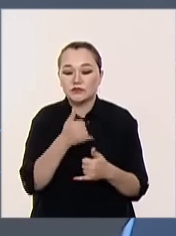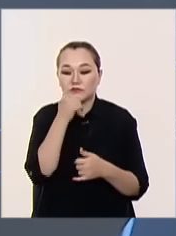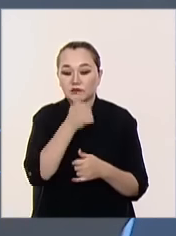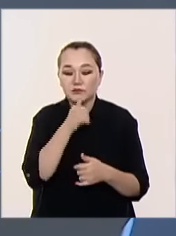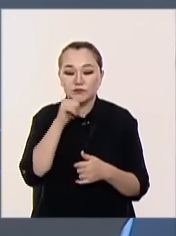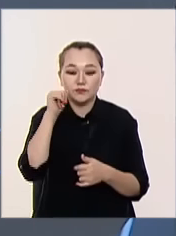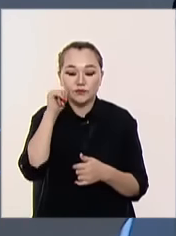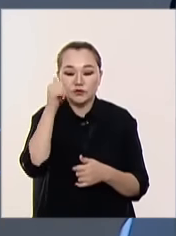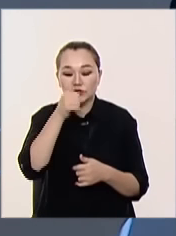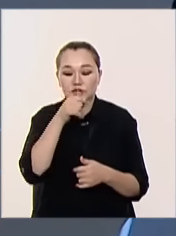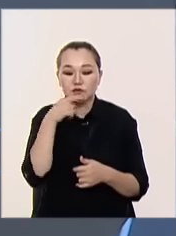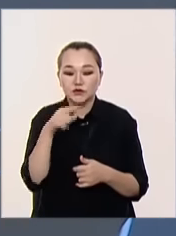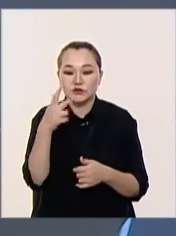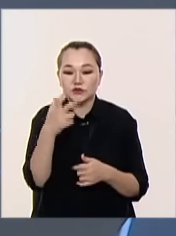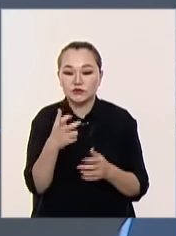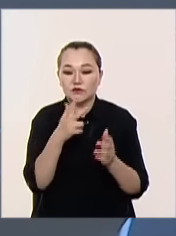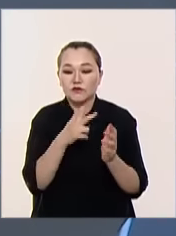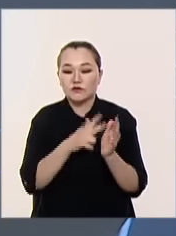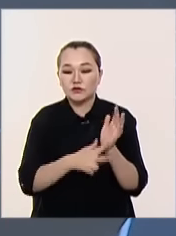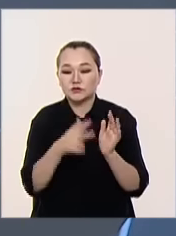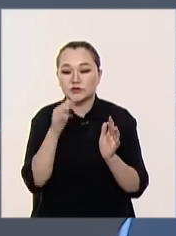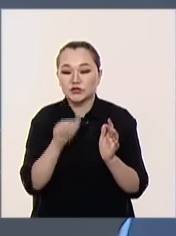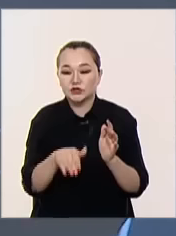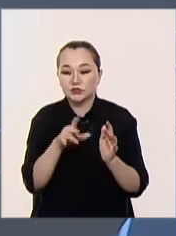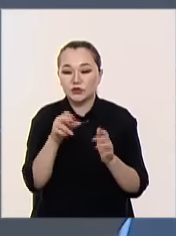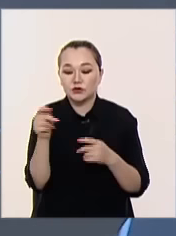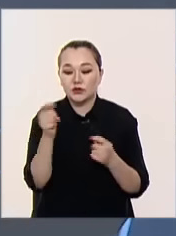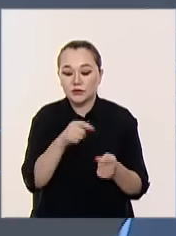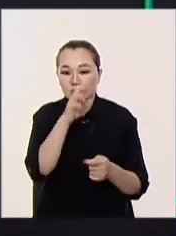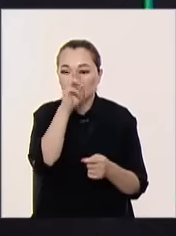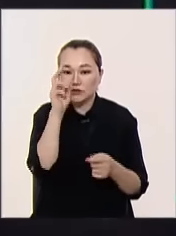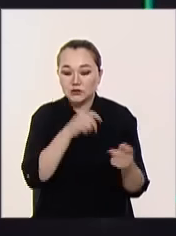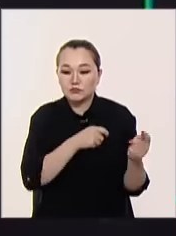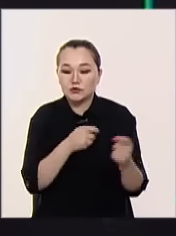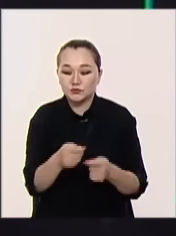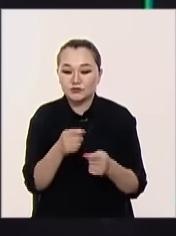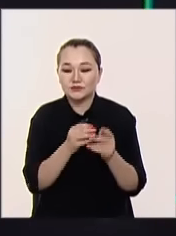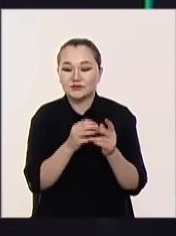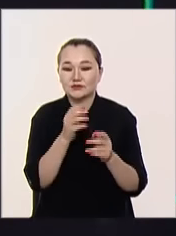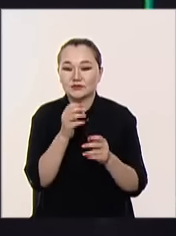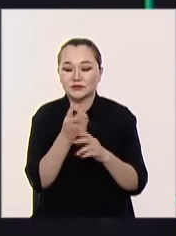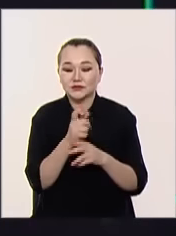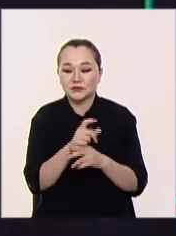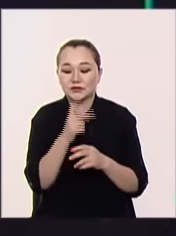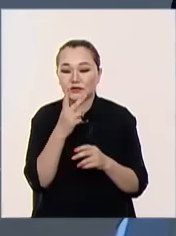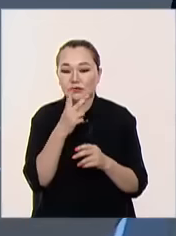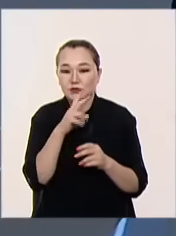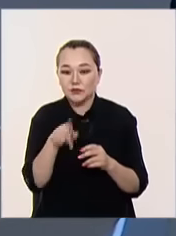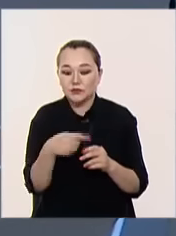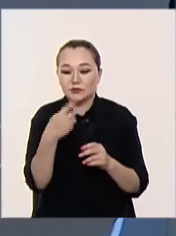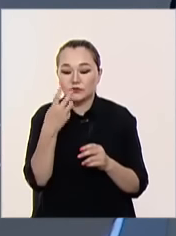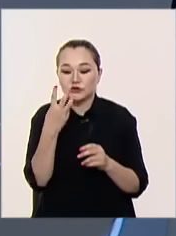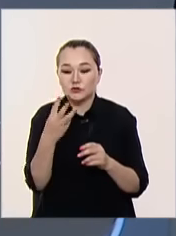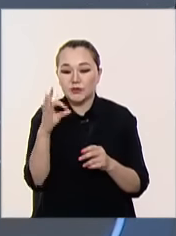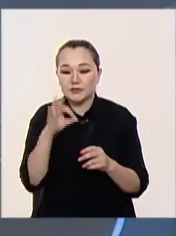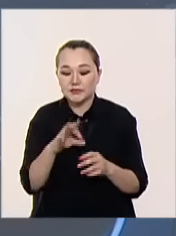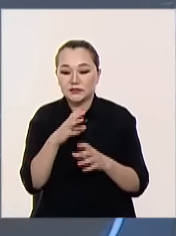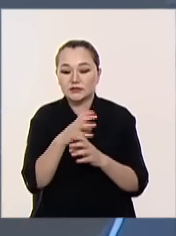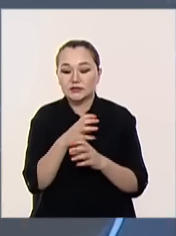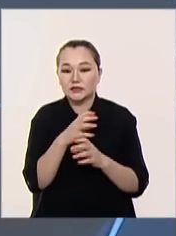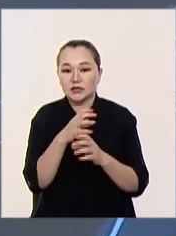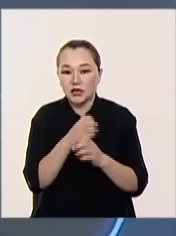уақытта Ресейден 380 мың тонна шикізат жеткізілген. Бразилиядан да келетін шикізаттың импорты биыл 2,13%-ға кеміген. Міне осының